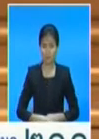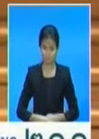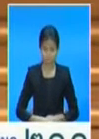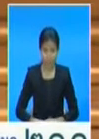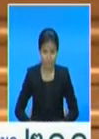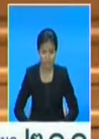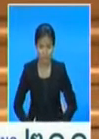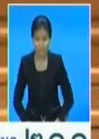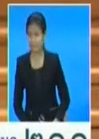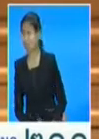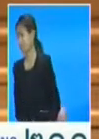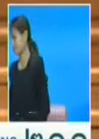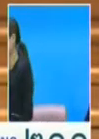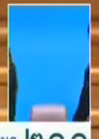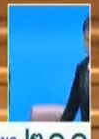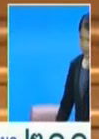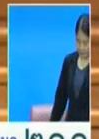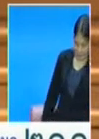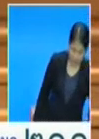ผมไปเป็นประธานทอดผ้าป่า